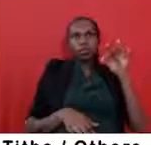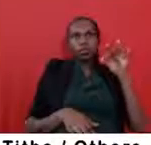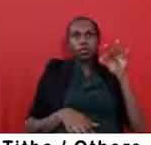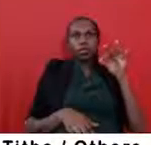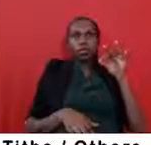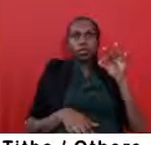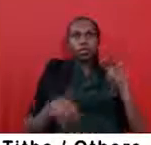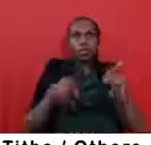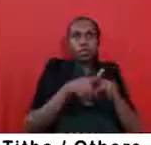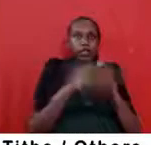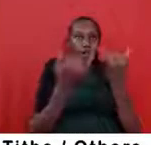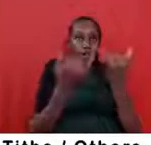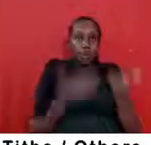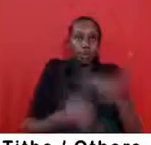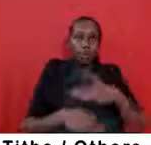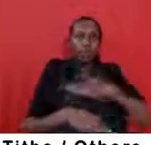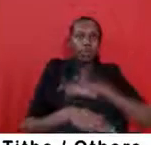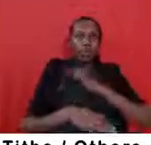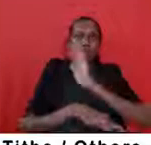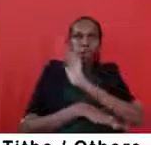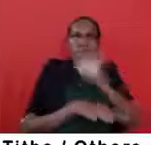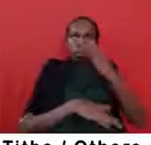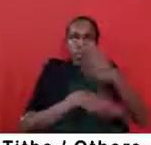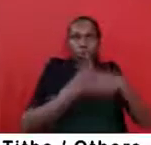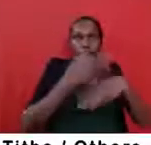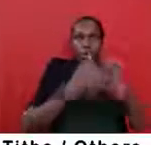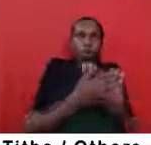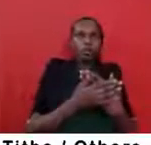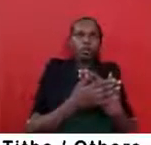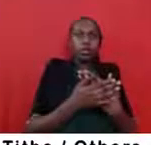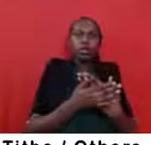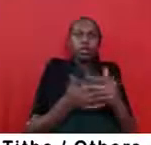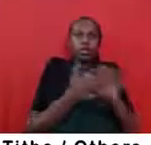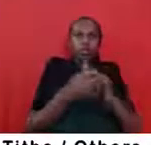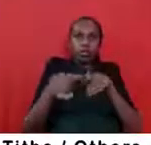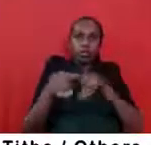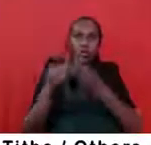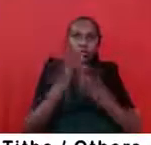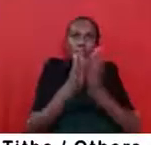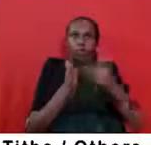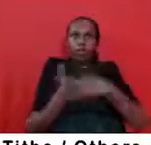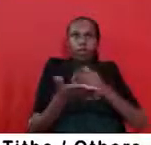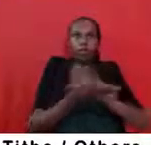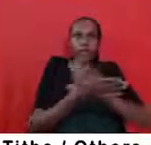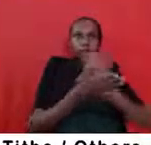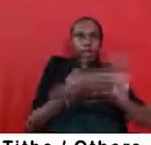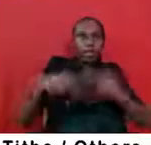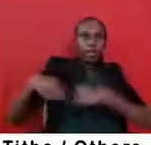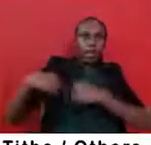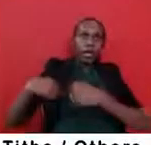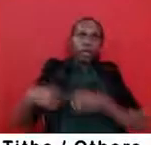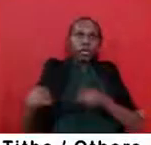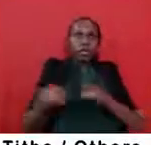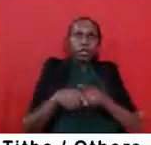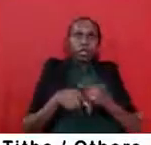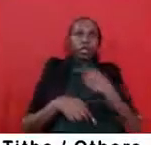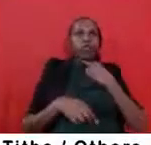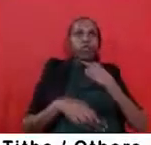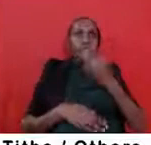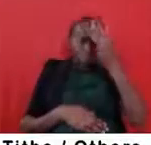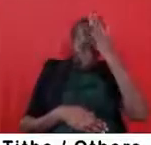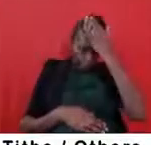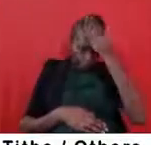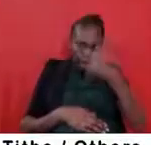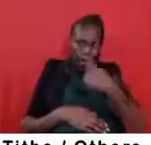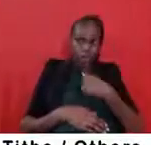roho. Kwa hivyo na kusihini nyote mliopo, mfuatane nami kwa moyo safi na kwa sauti ya